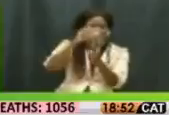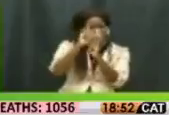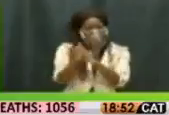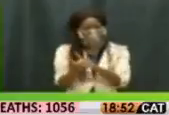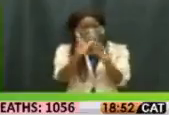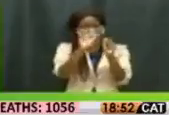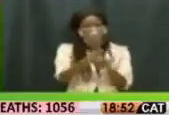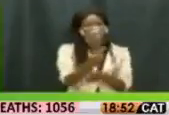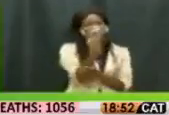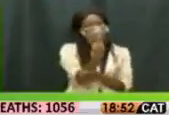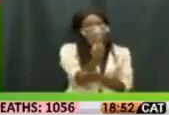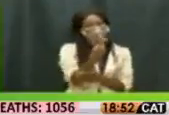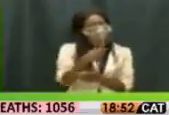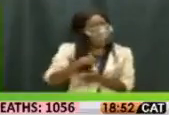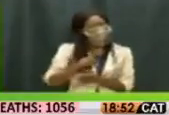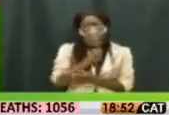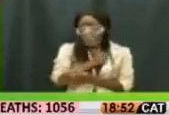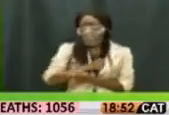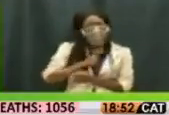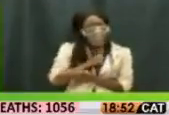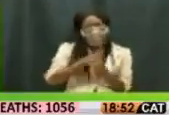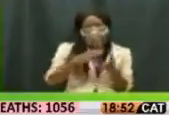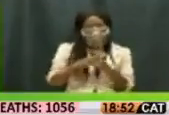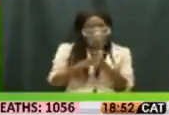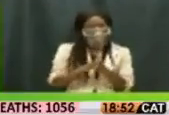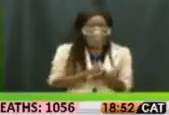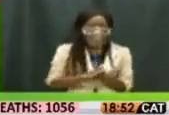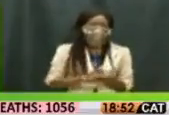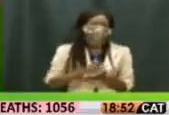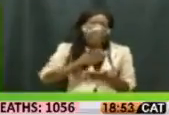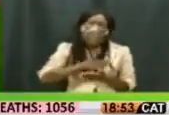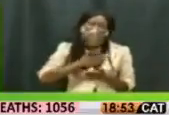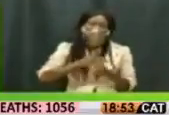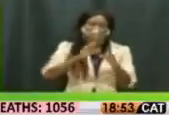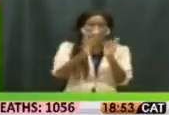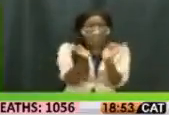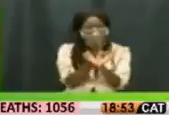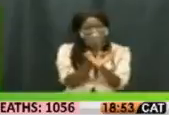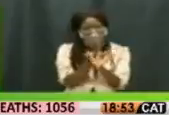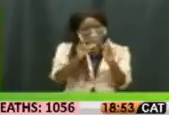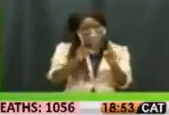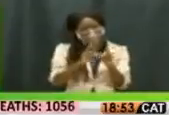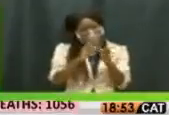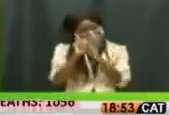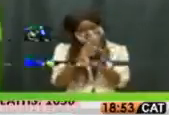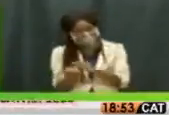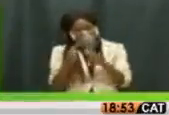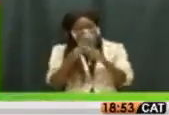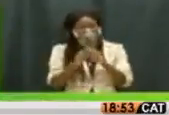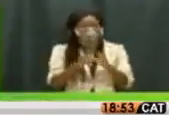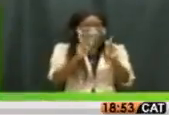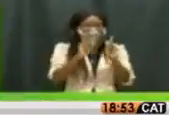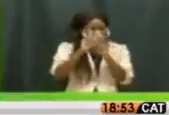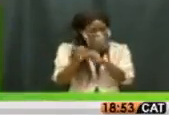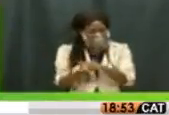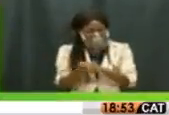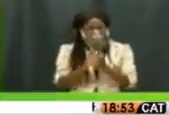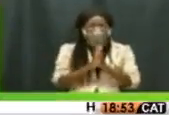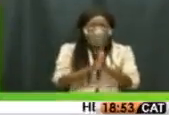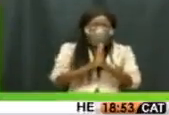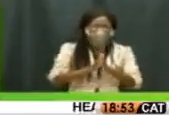ndipo ndichisoni ndi izi tipepesa iwa amene afedwa komaso tifunira kuti iwa amene atisiya mizimu yawo